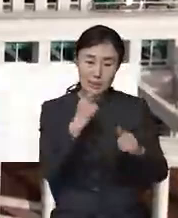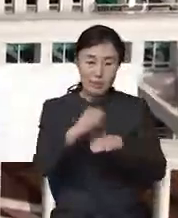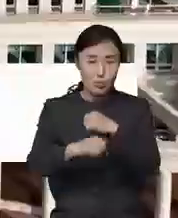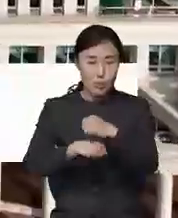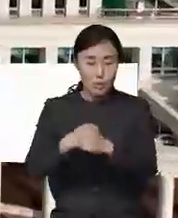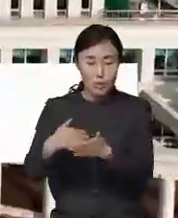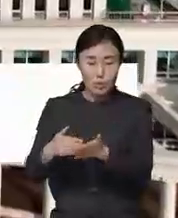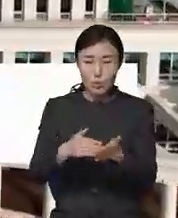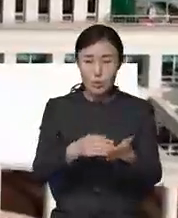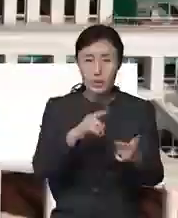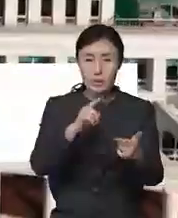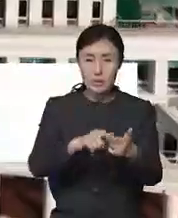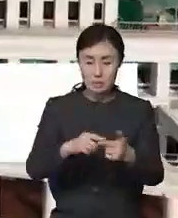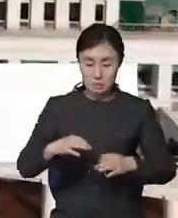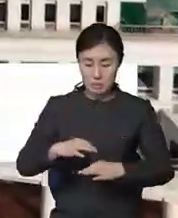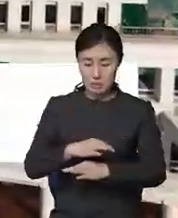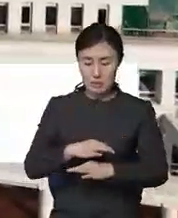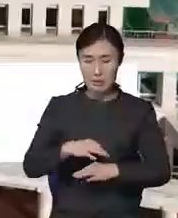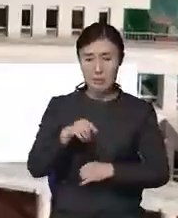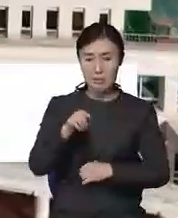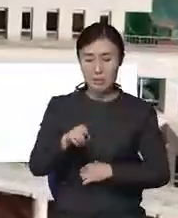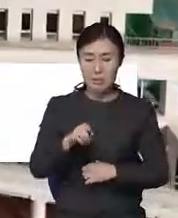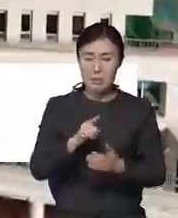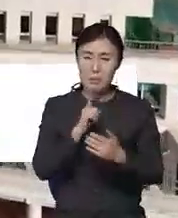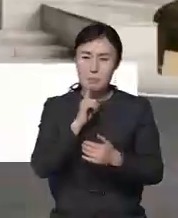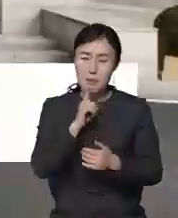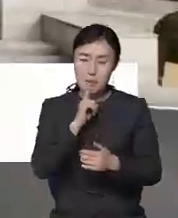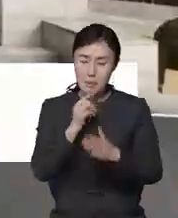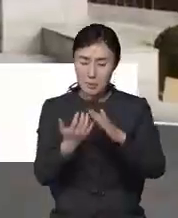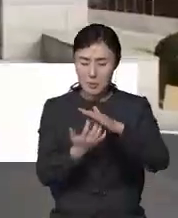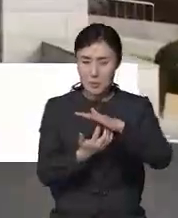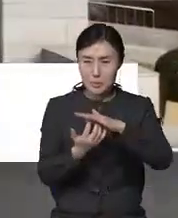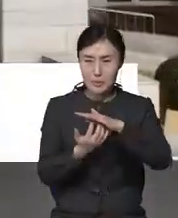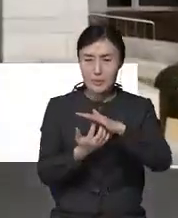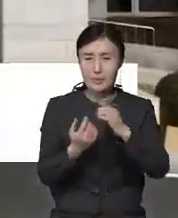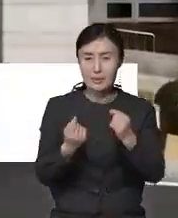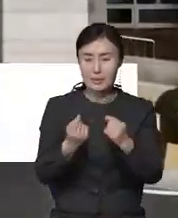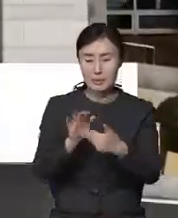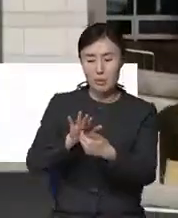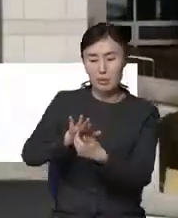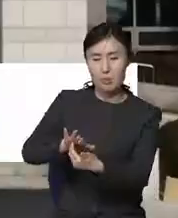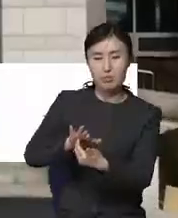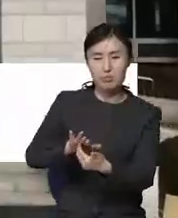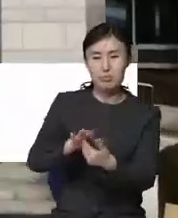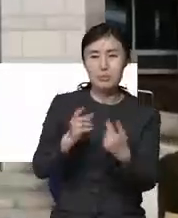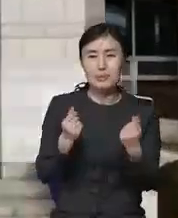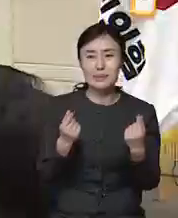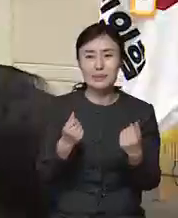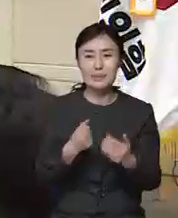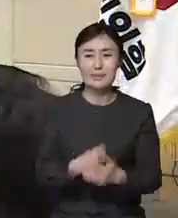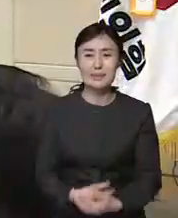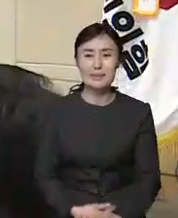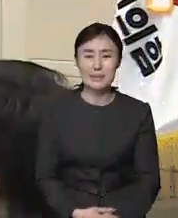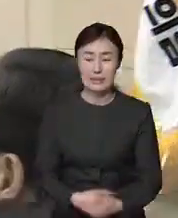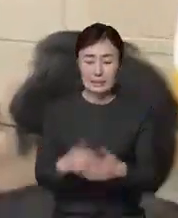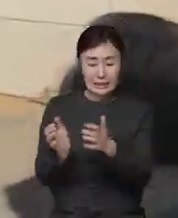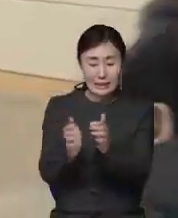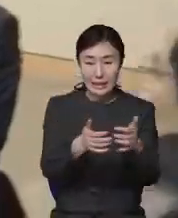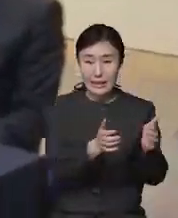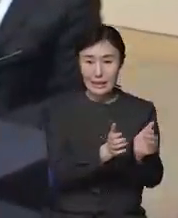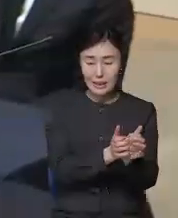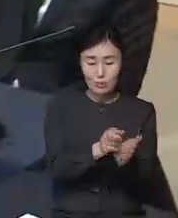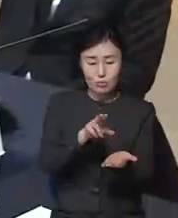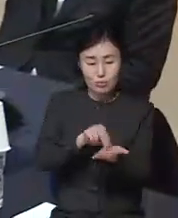대해 비리에 얼룩진 정치인들의 국면 전환형 꼼수라며 사실상 거부 의사를 밝혔습니다. 각 당의